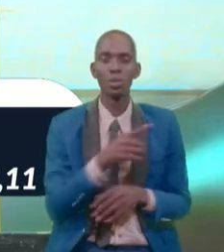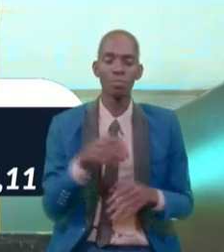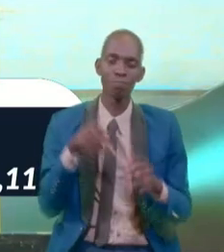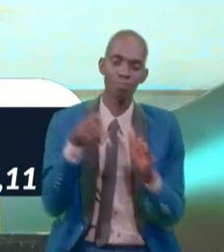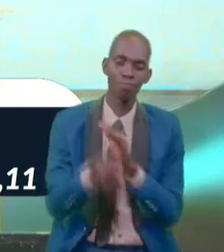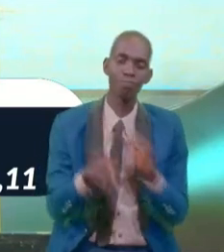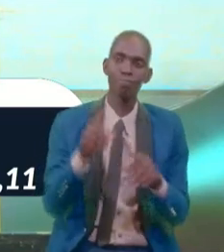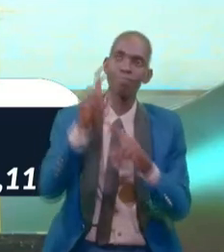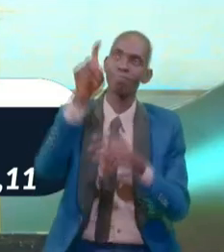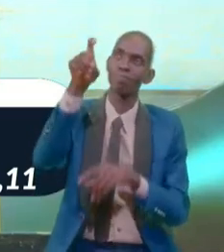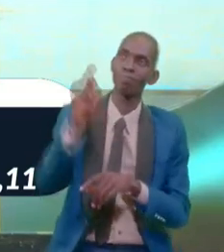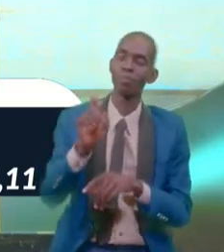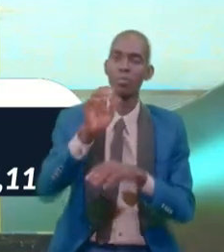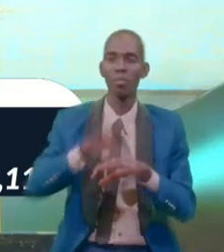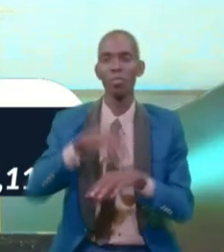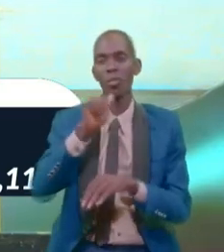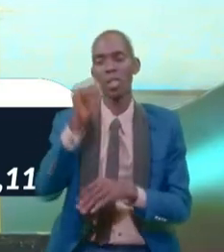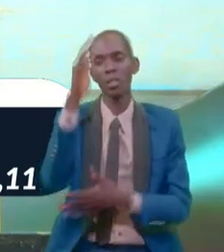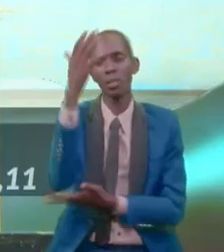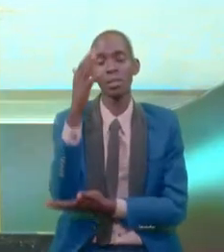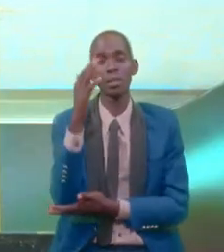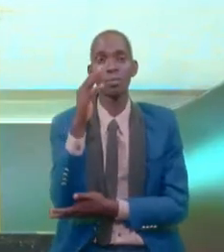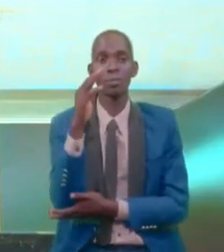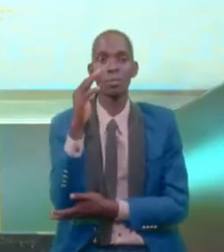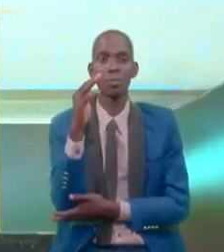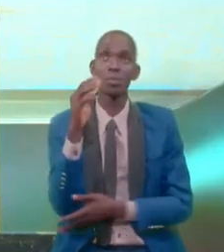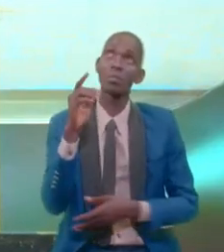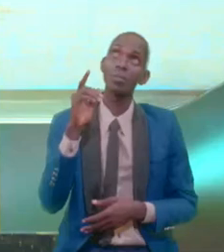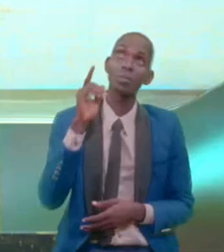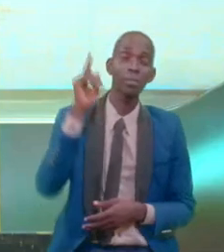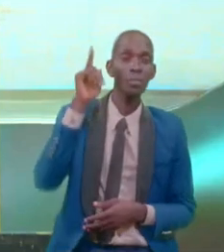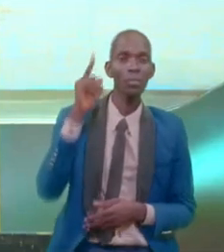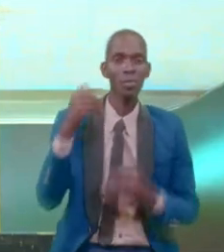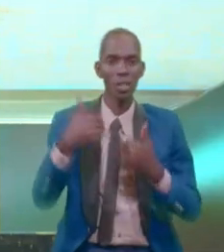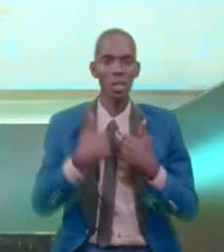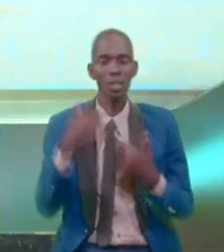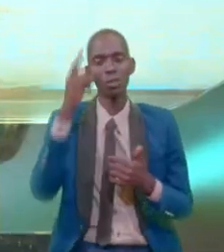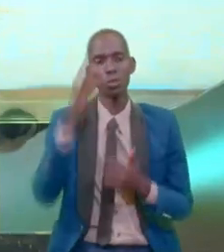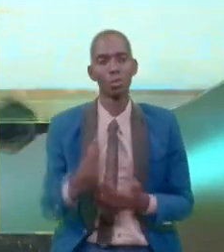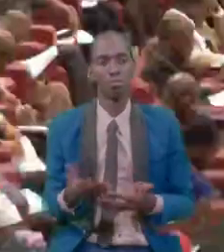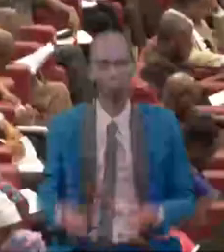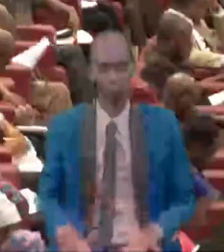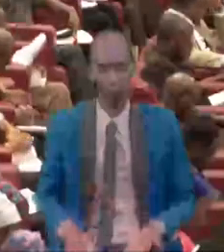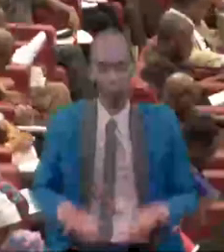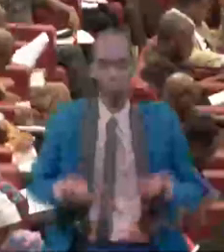bois. Lui, Dieu l'a élevé par sa droite comme